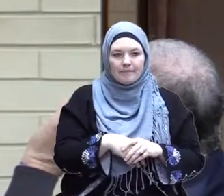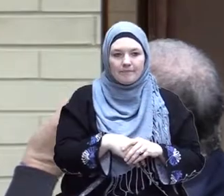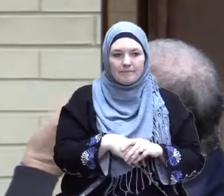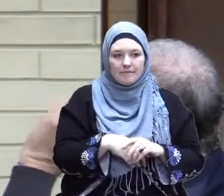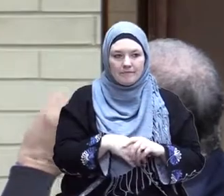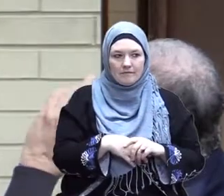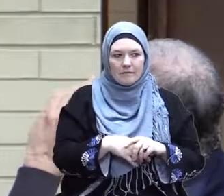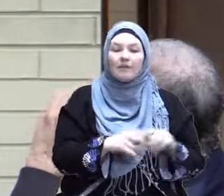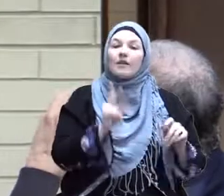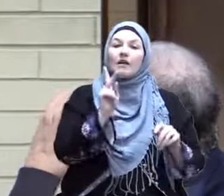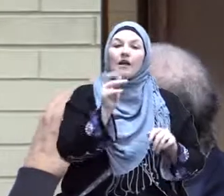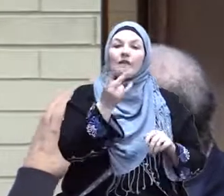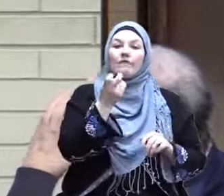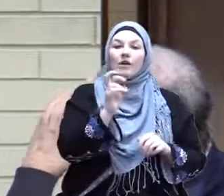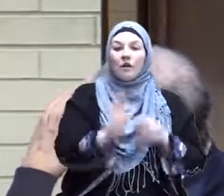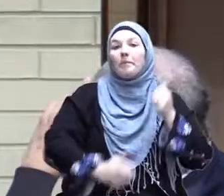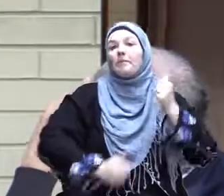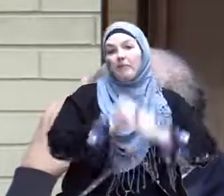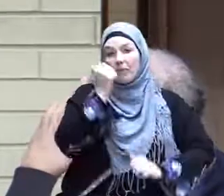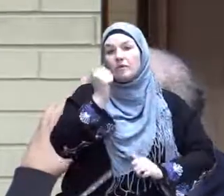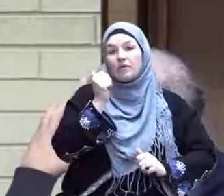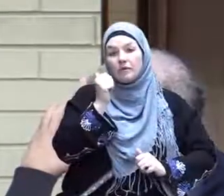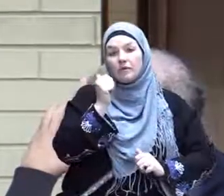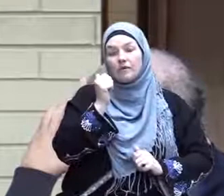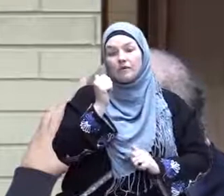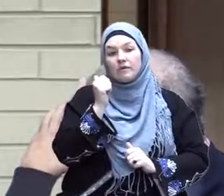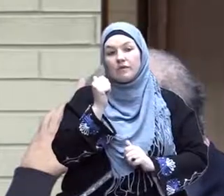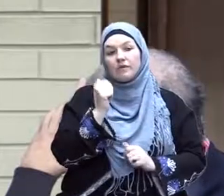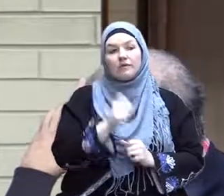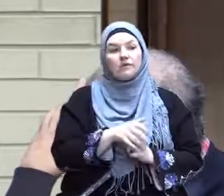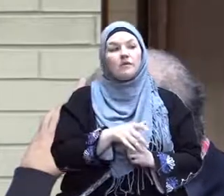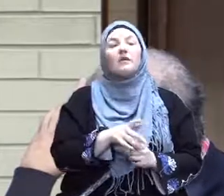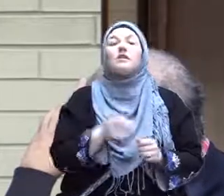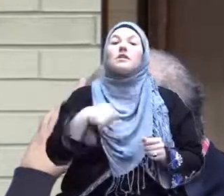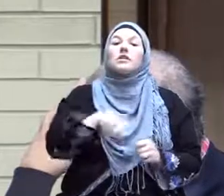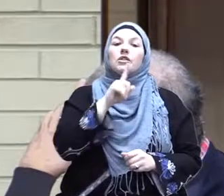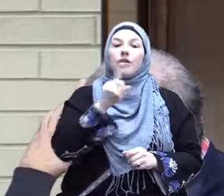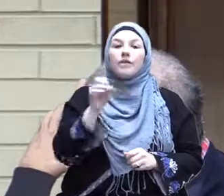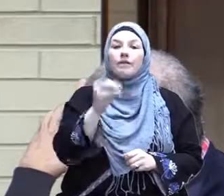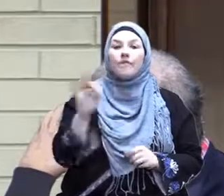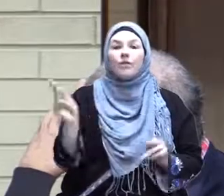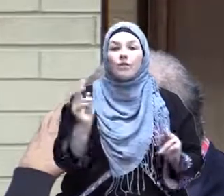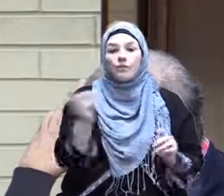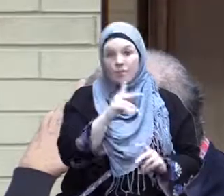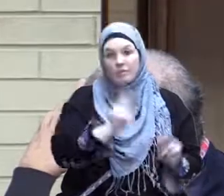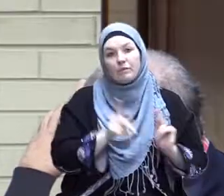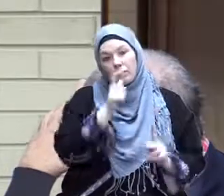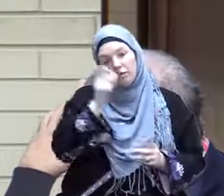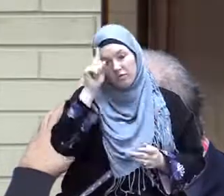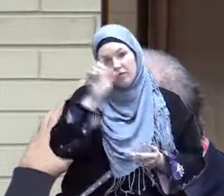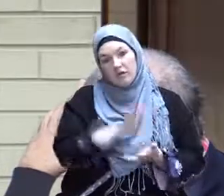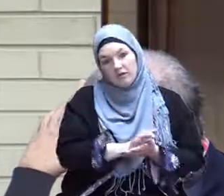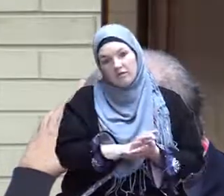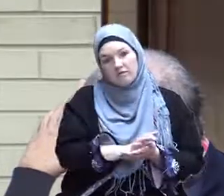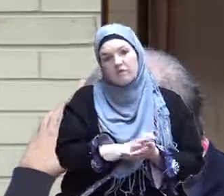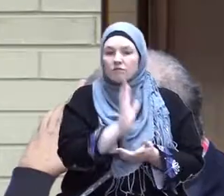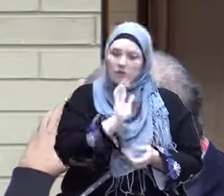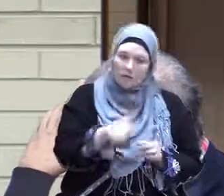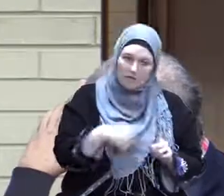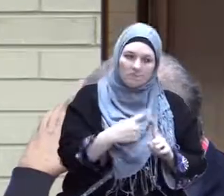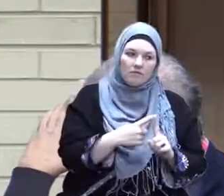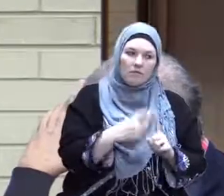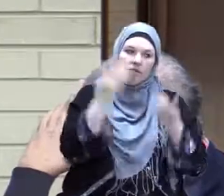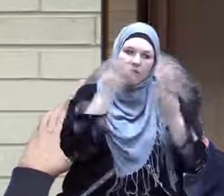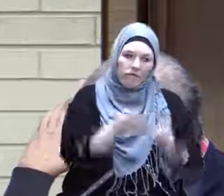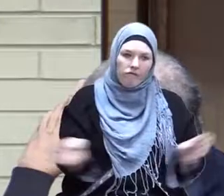فَمِنْكُمْ كَافِرٌ. This is the majority. وَمِنْكُمْ مُؤْمِنٌ. Those are the few who will believe. I'm talking about